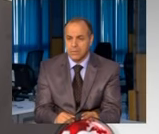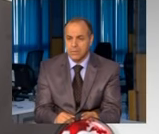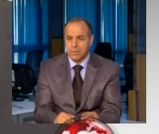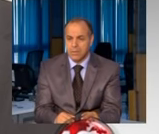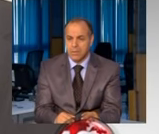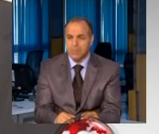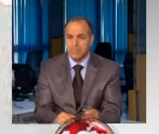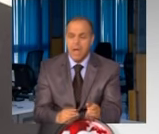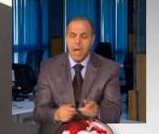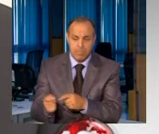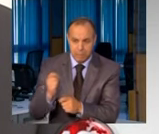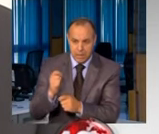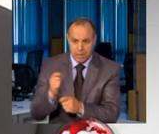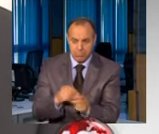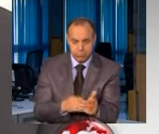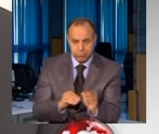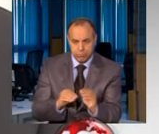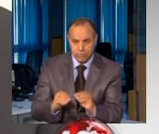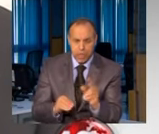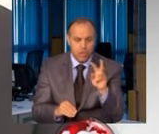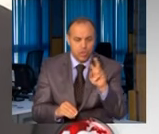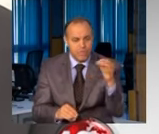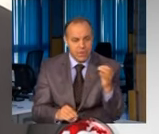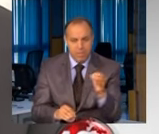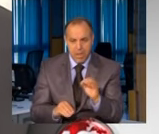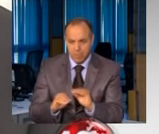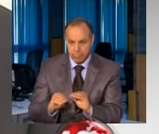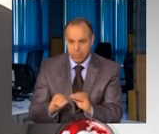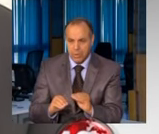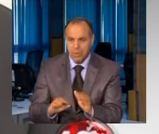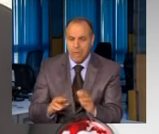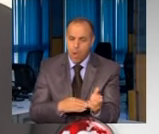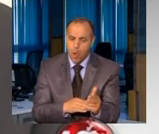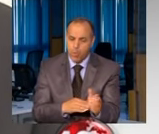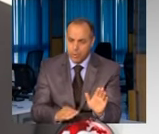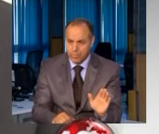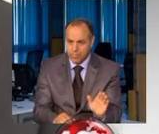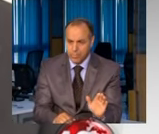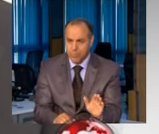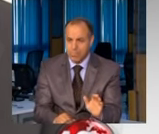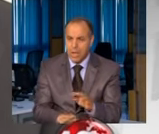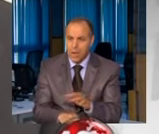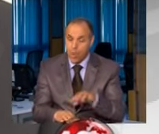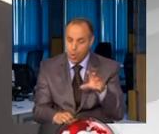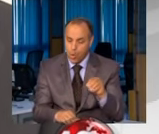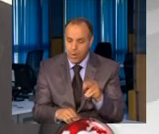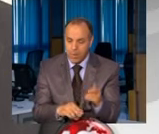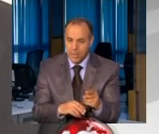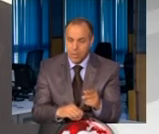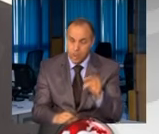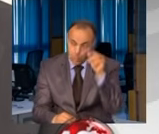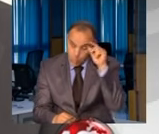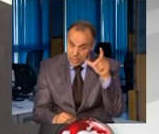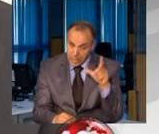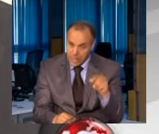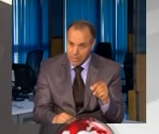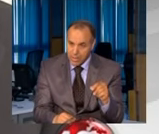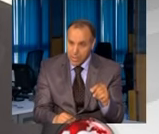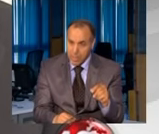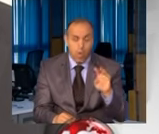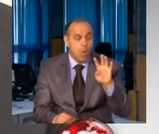بالنسبة لإنتاج الصيد البحري. تربية الأسماك 23% من الإنتاج الولاية. على نطاق وطني شنو يمثل؟